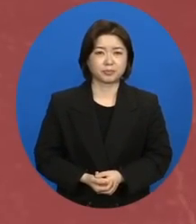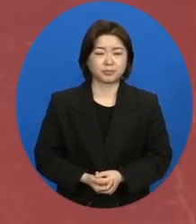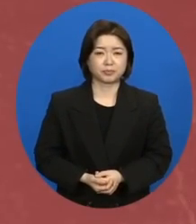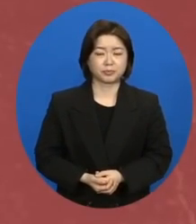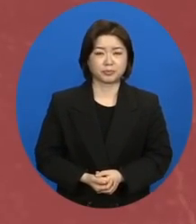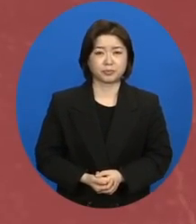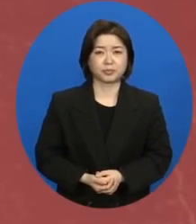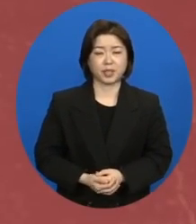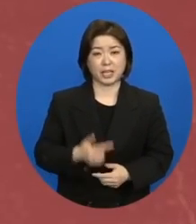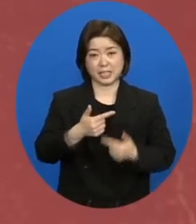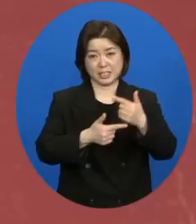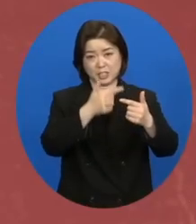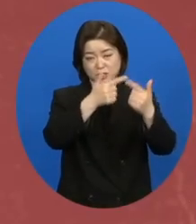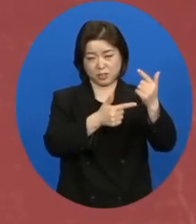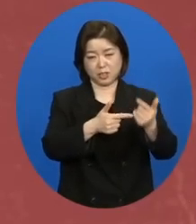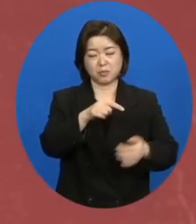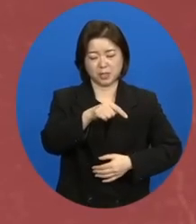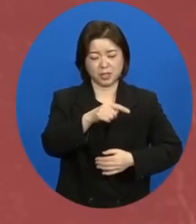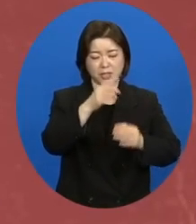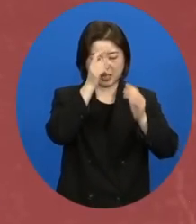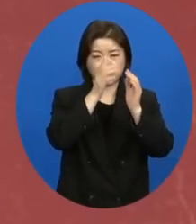느헤미야의 기도,